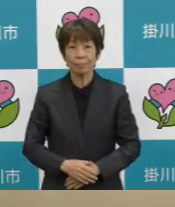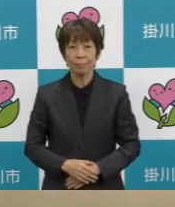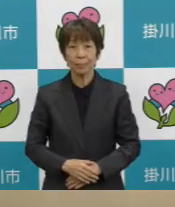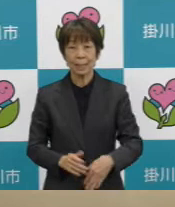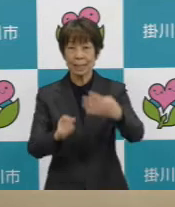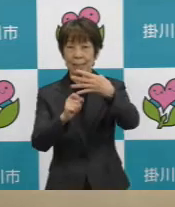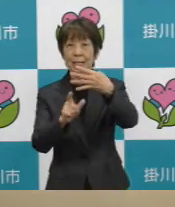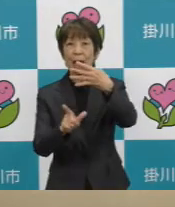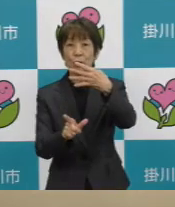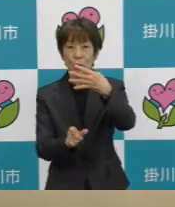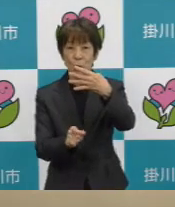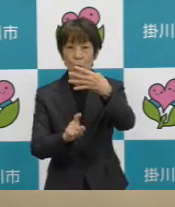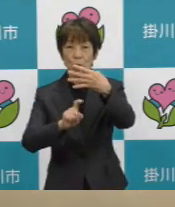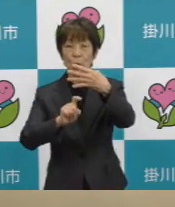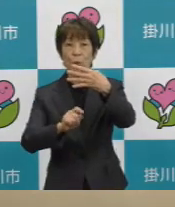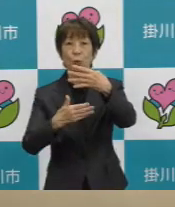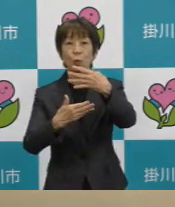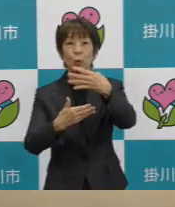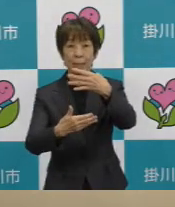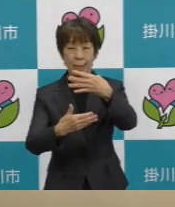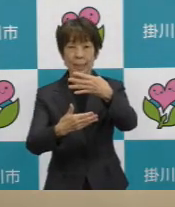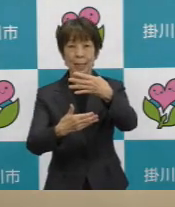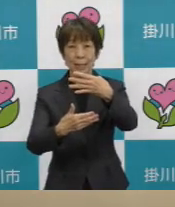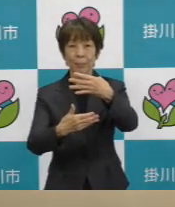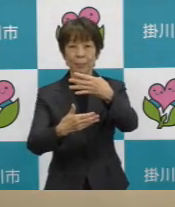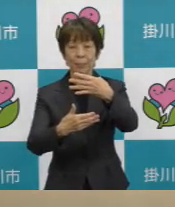4月の19日に、